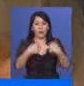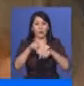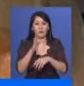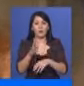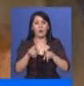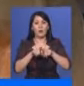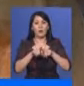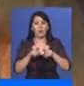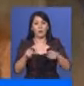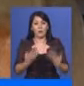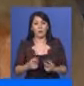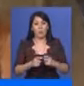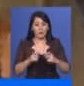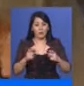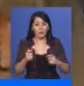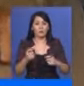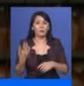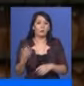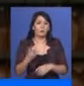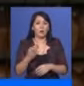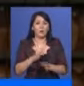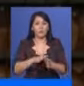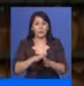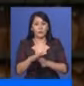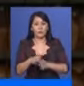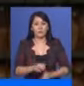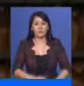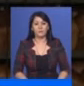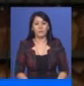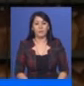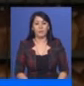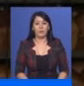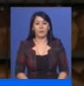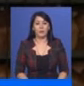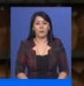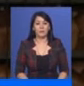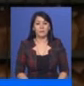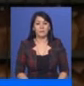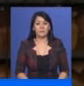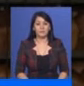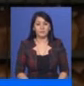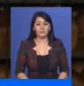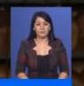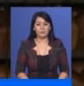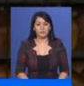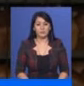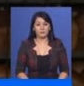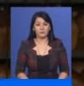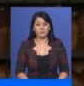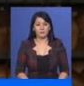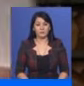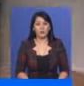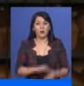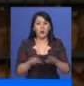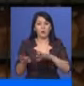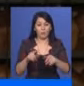акцияға қатысу үшін тұрғындарға қандай шарттарды орындау керек? Акционные купоны помещаются в пакет вместе с хлебом.